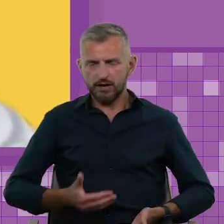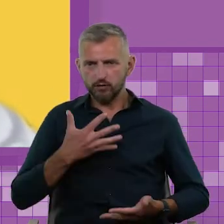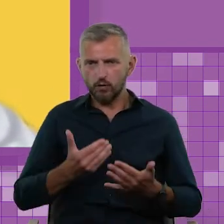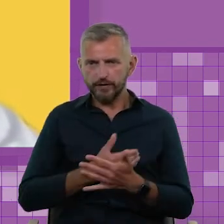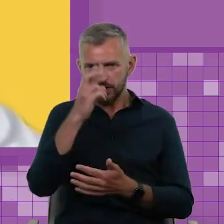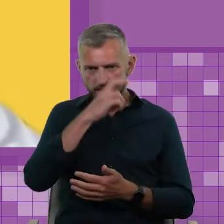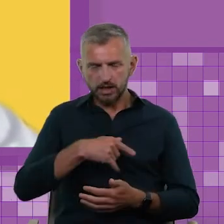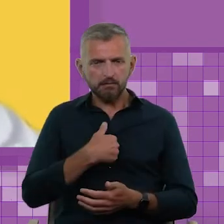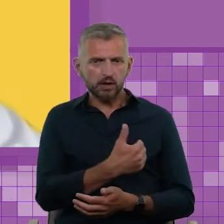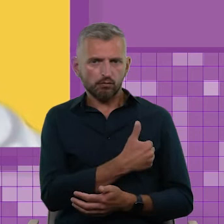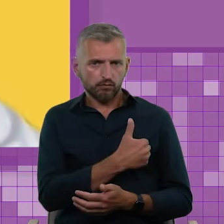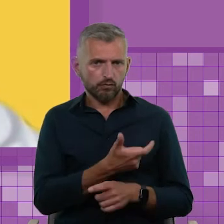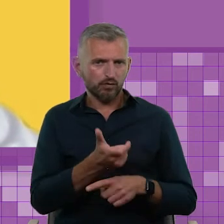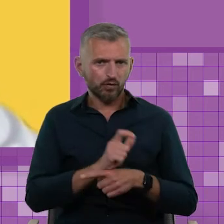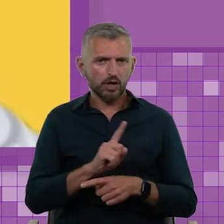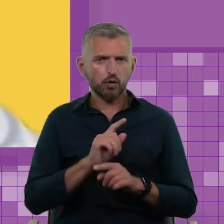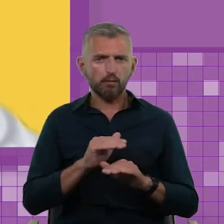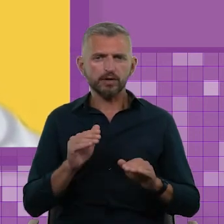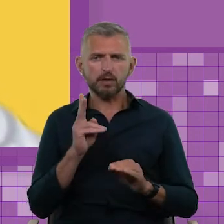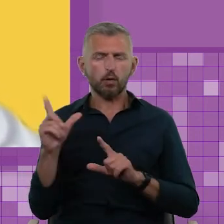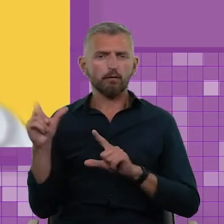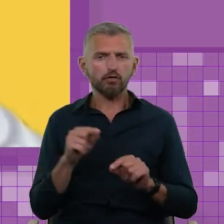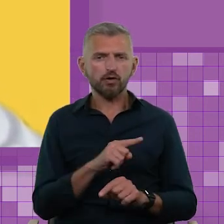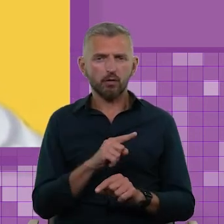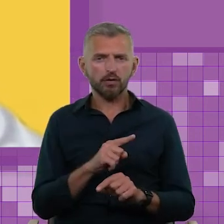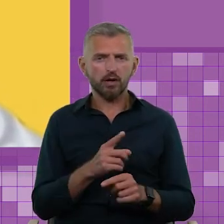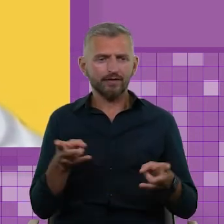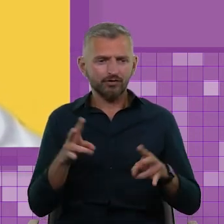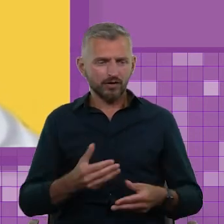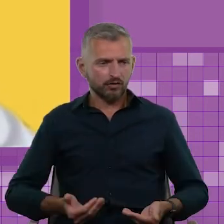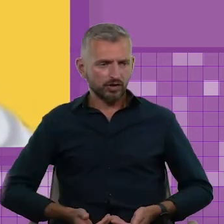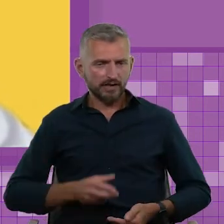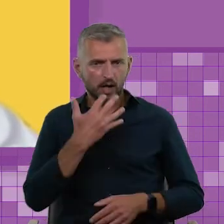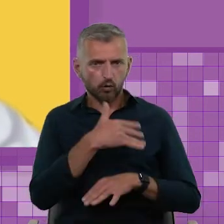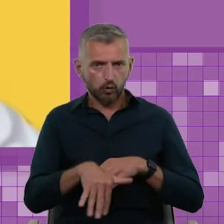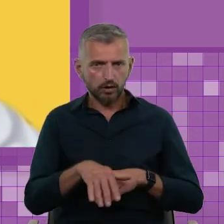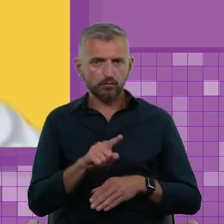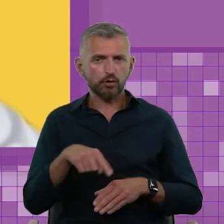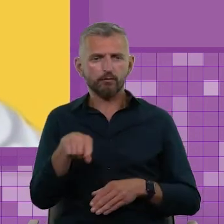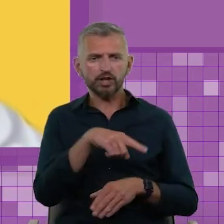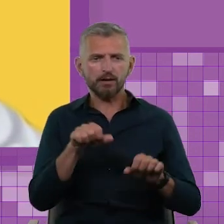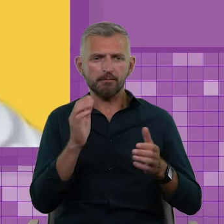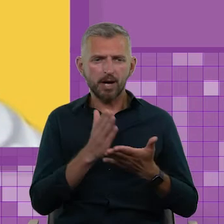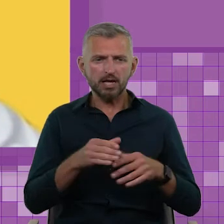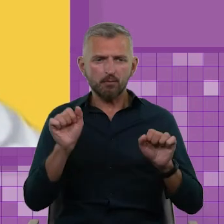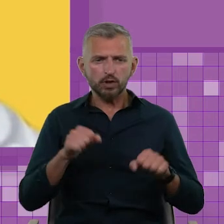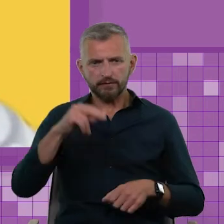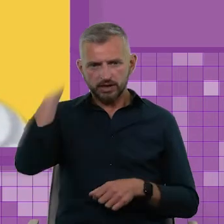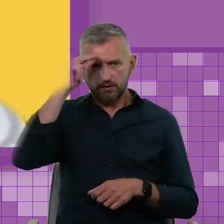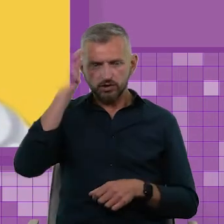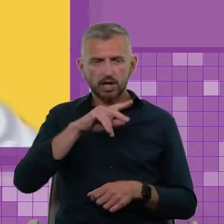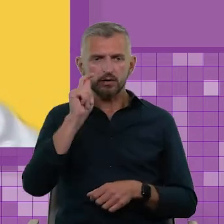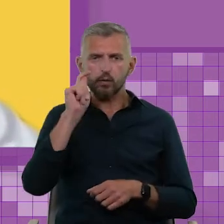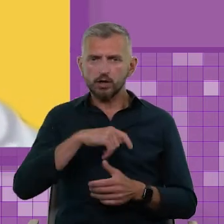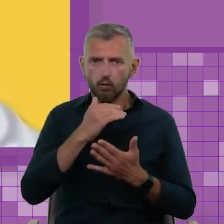І мені би дуже хотілося, щоб діти, які виїжджають, залишаться жити за кордоном, вони мали також можливість навчатися